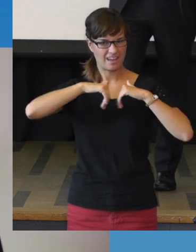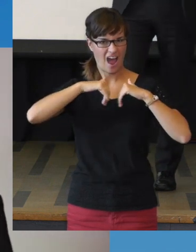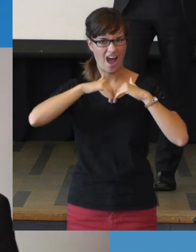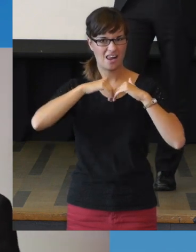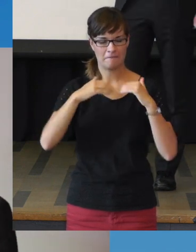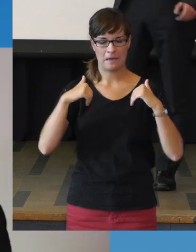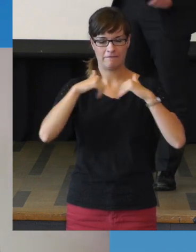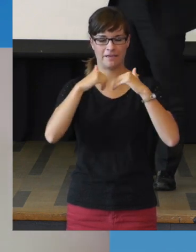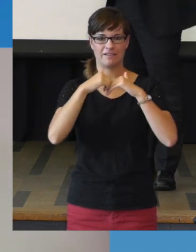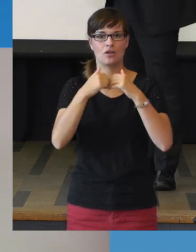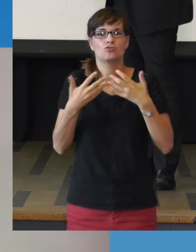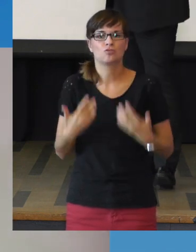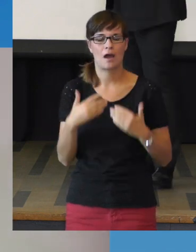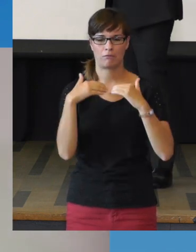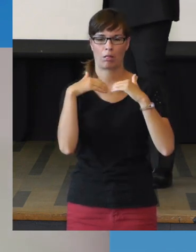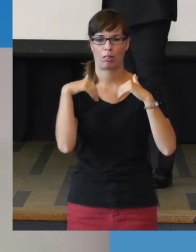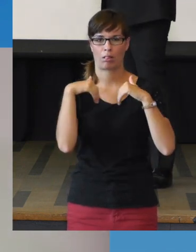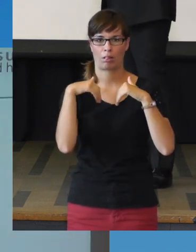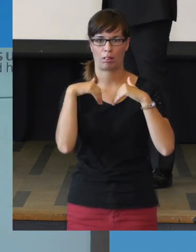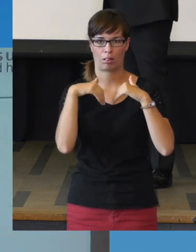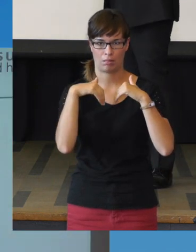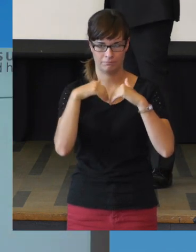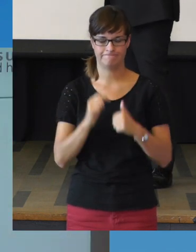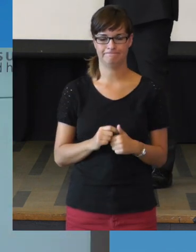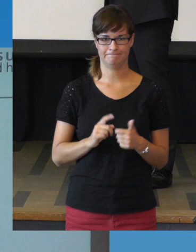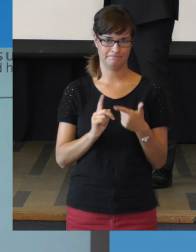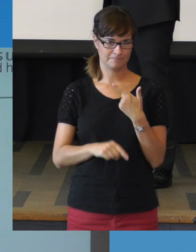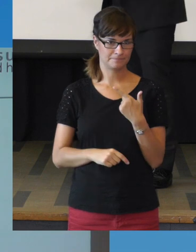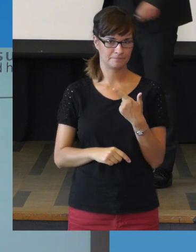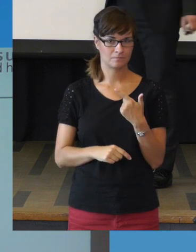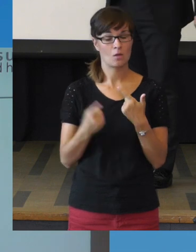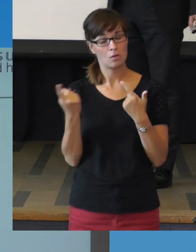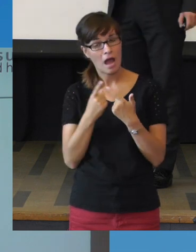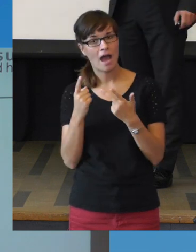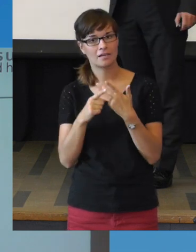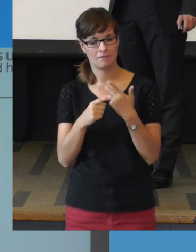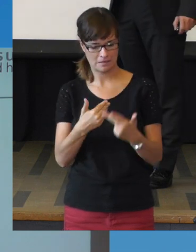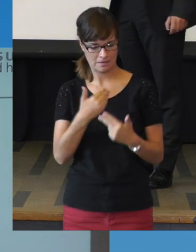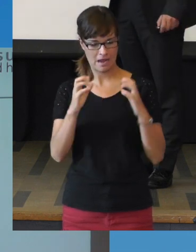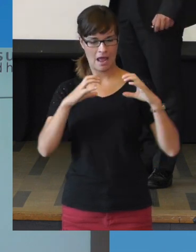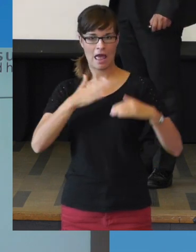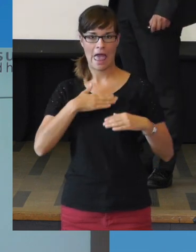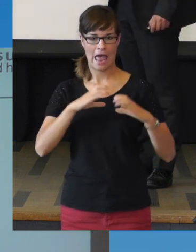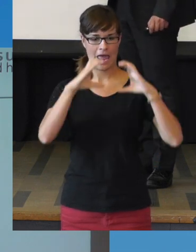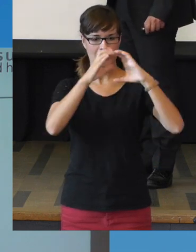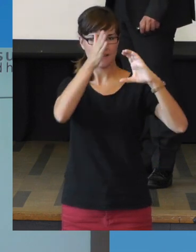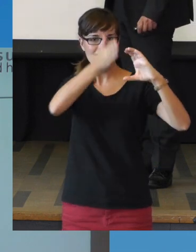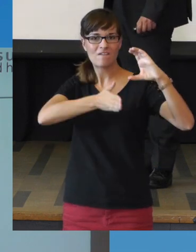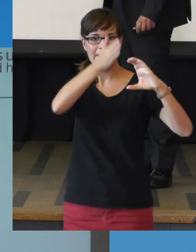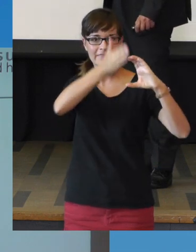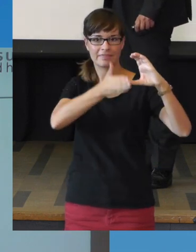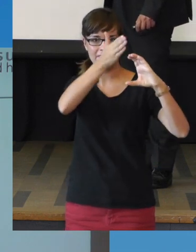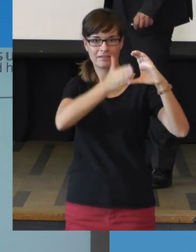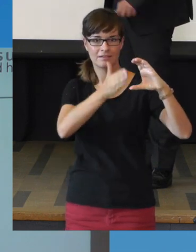sogenannte Mitralklappeninsuffizienz. Weitere Eingriffe finden statt, wenn Herzscheidewände im Vorhof oder auf